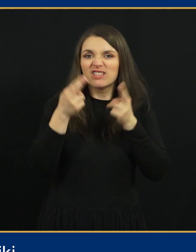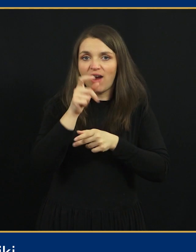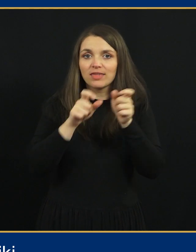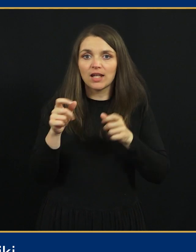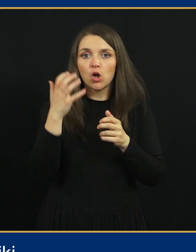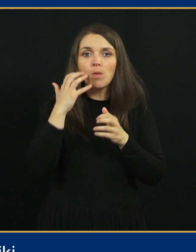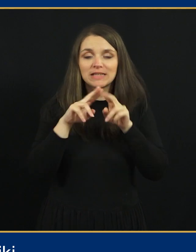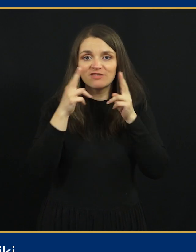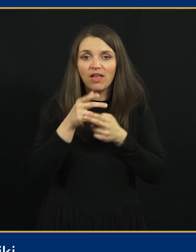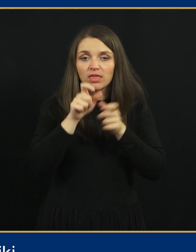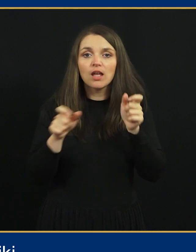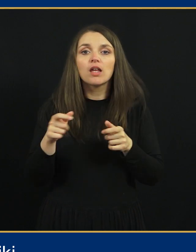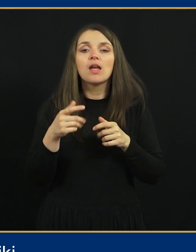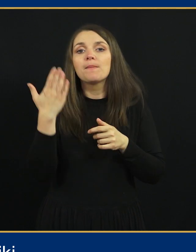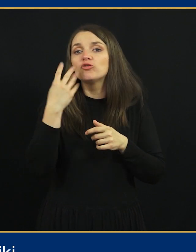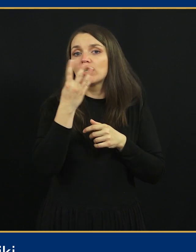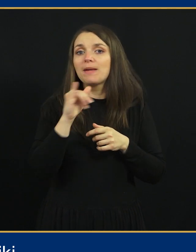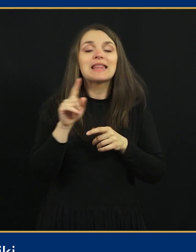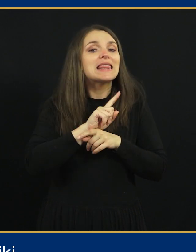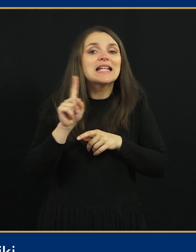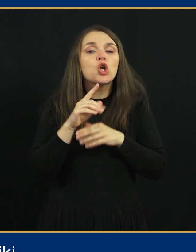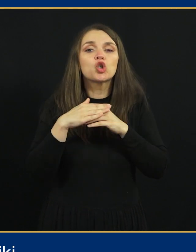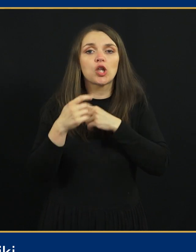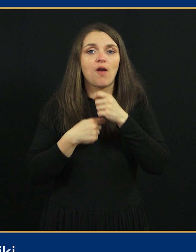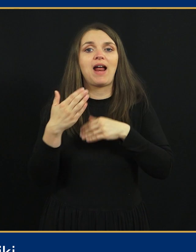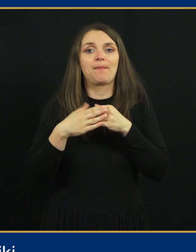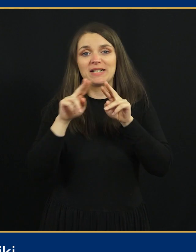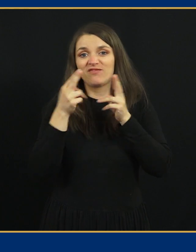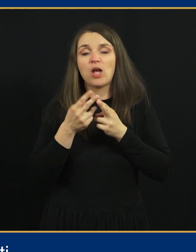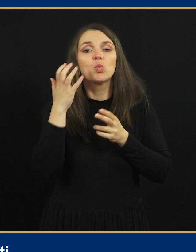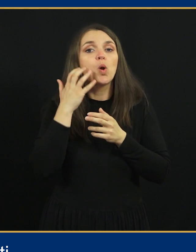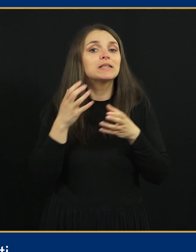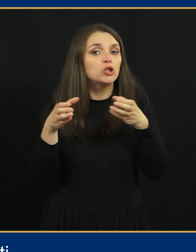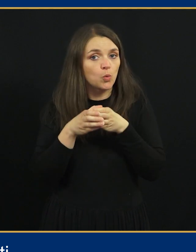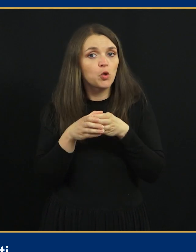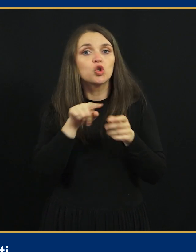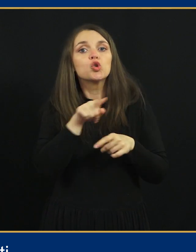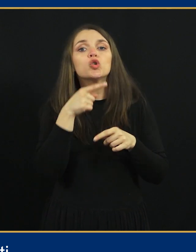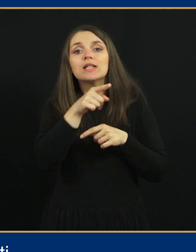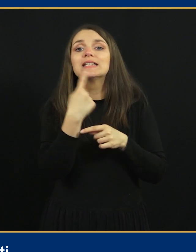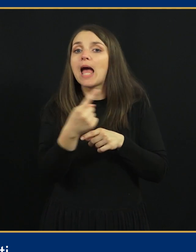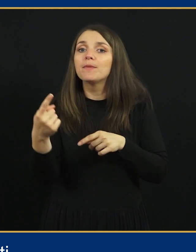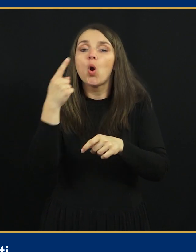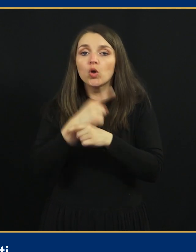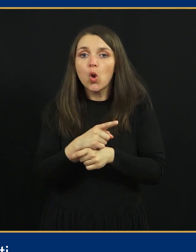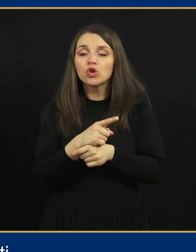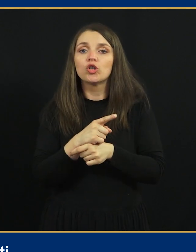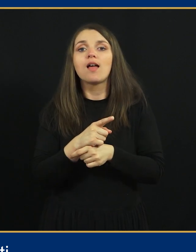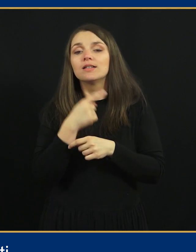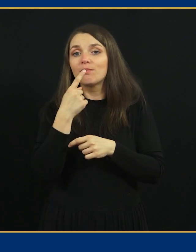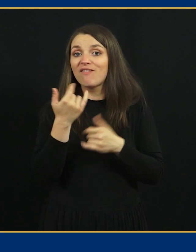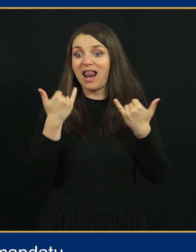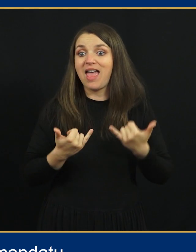torej svetniki, romski svetniki, pred 4 leti niso sodelovali pri svetu romske skupnosti, so se tako tudi sami